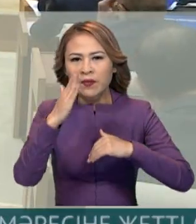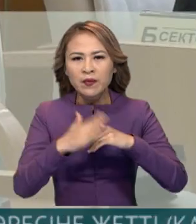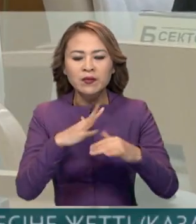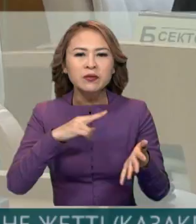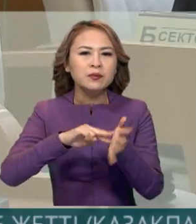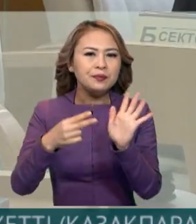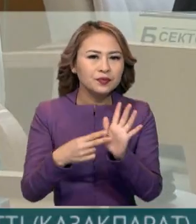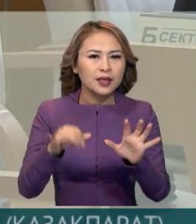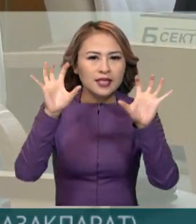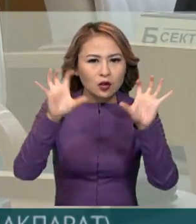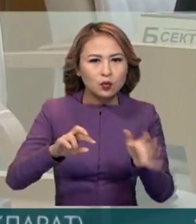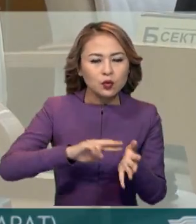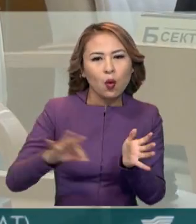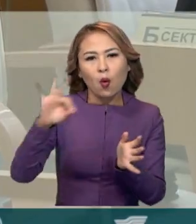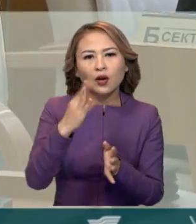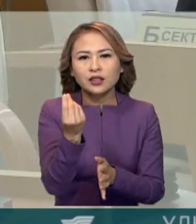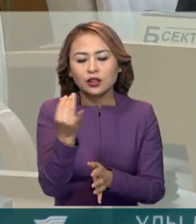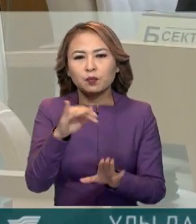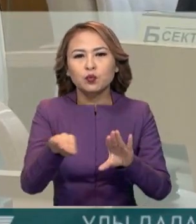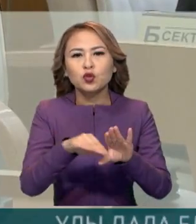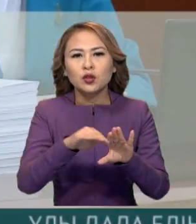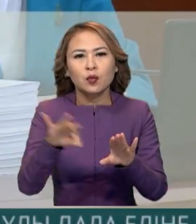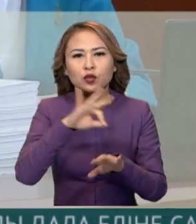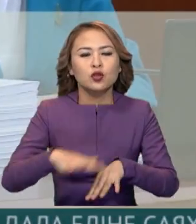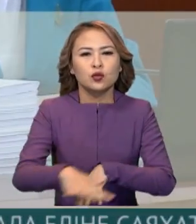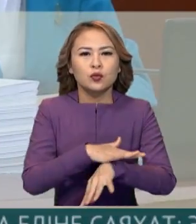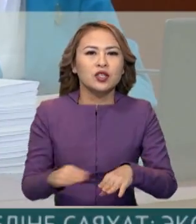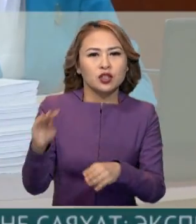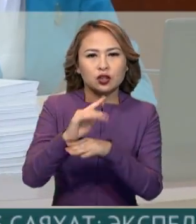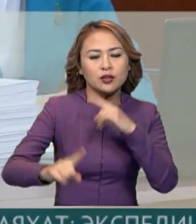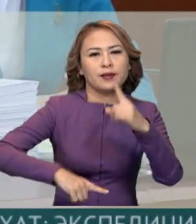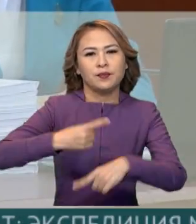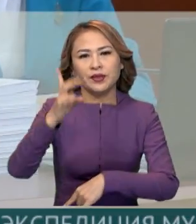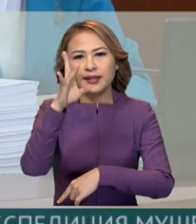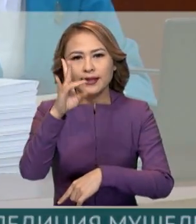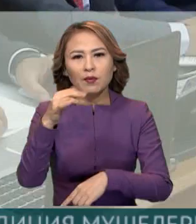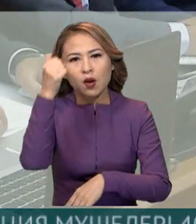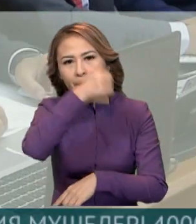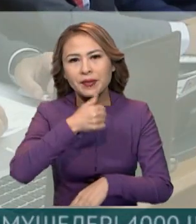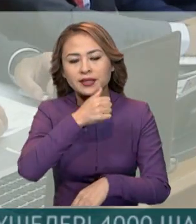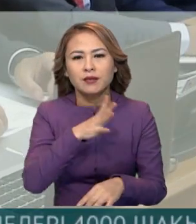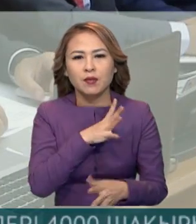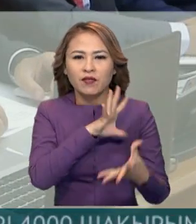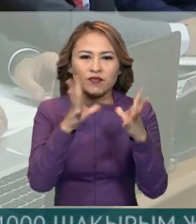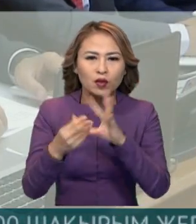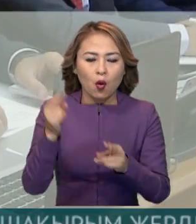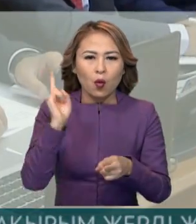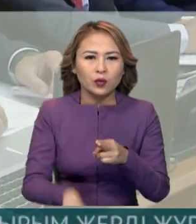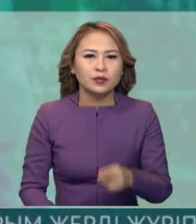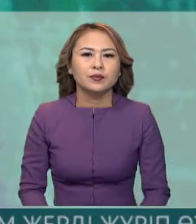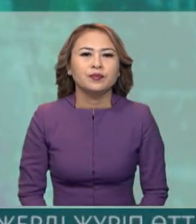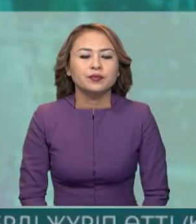деп жоспарланып отыр. Заң жобасы бойынша қаржы және бюджет комитеті үстіміздегі жылдың қарашасына дейін қорытынды әзірлеу